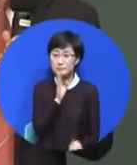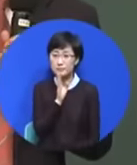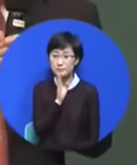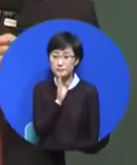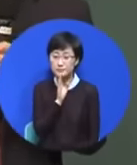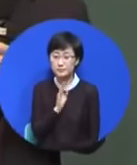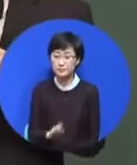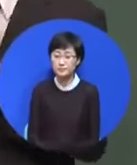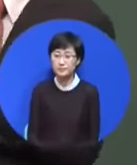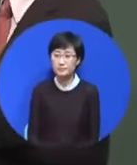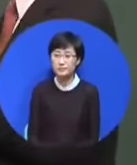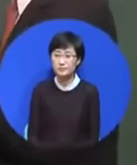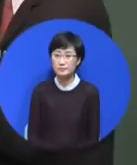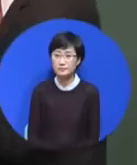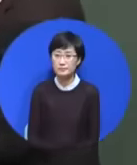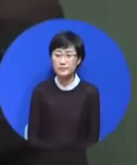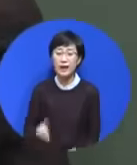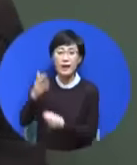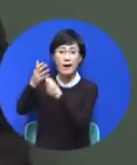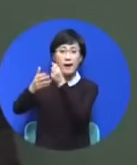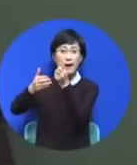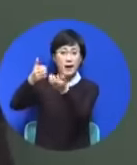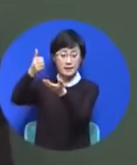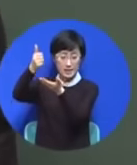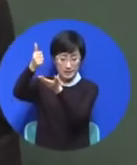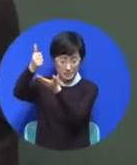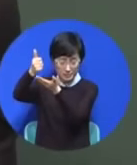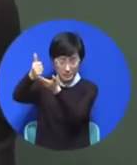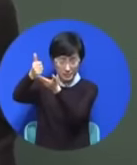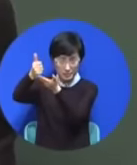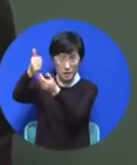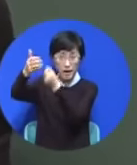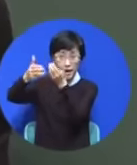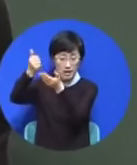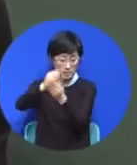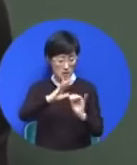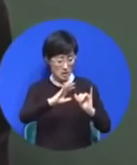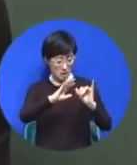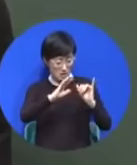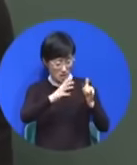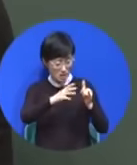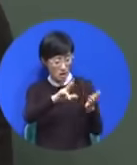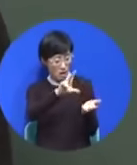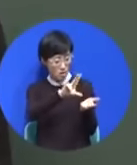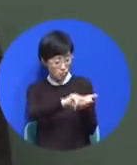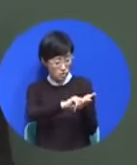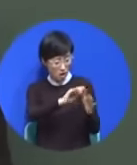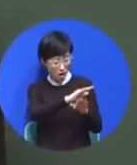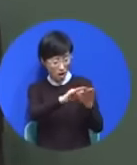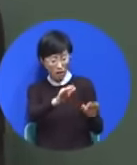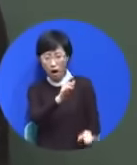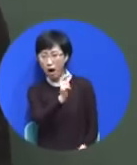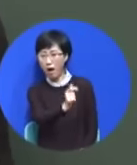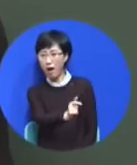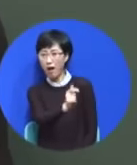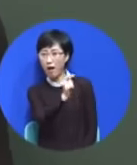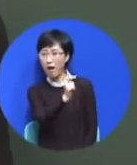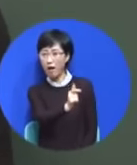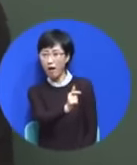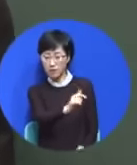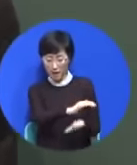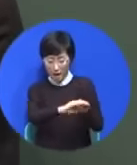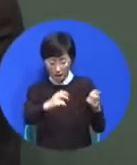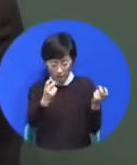중요한 하나님이 절대로 해결할 수 없는 세상 문제를 해결하는 방법을 지속해야